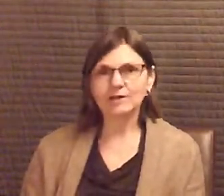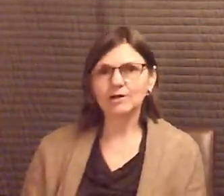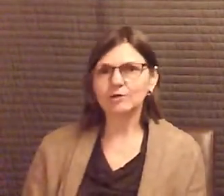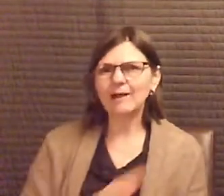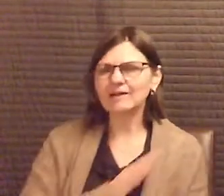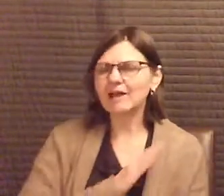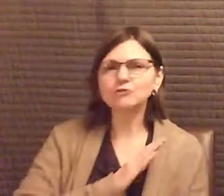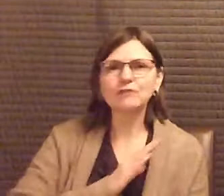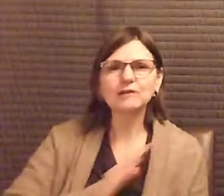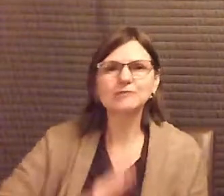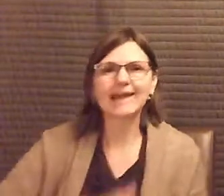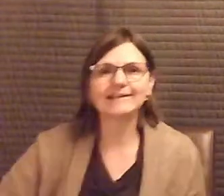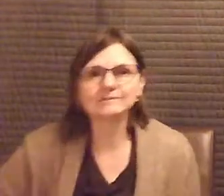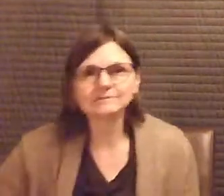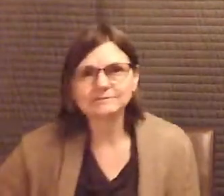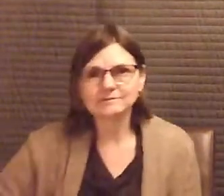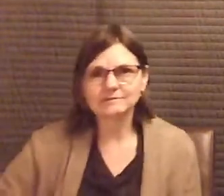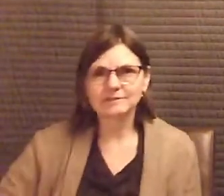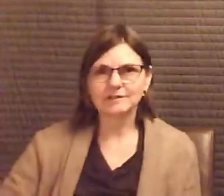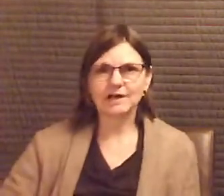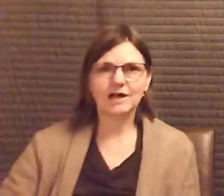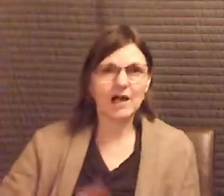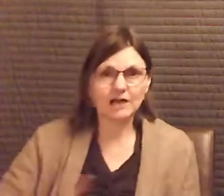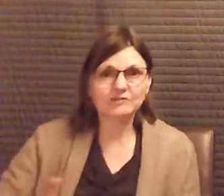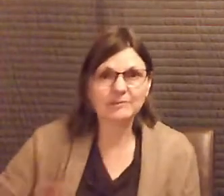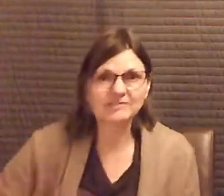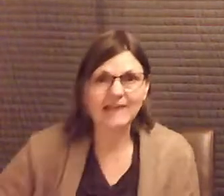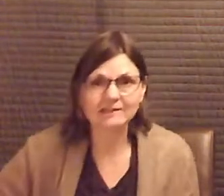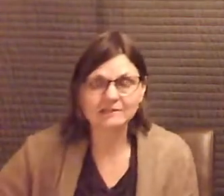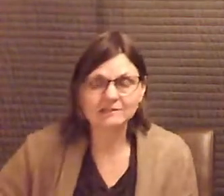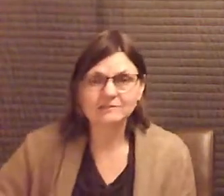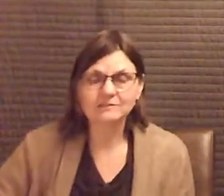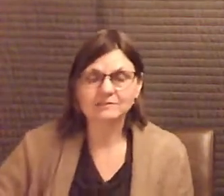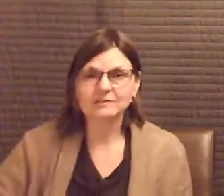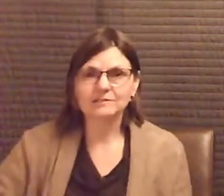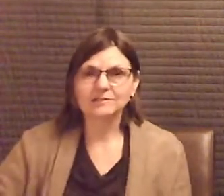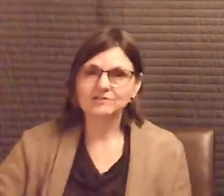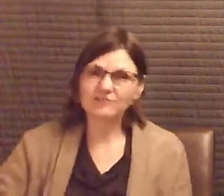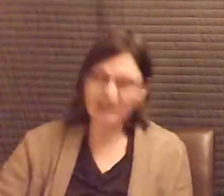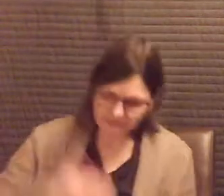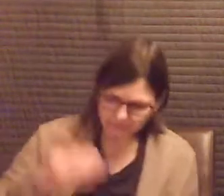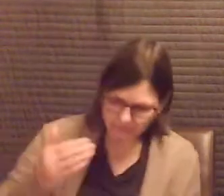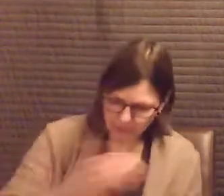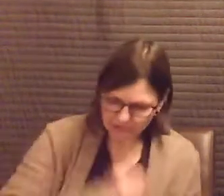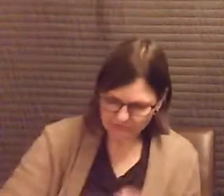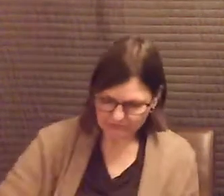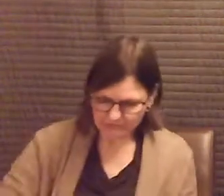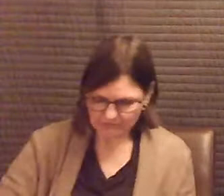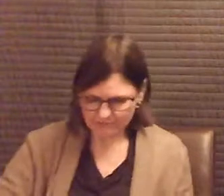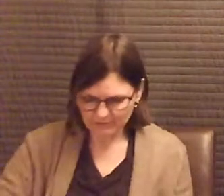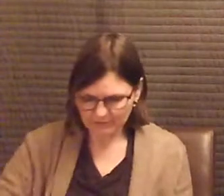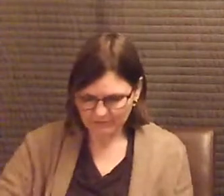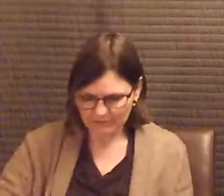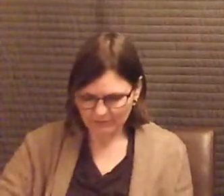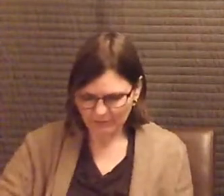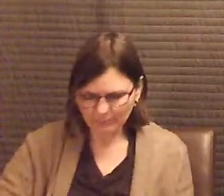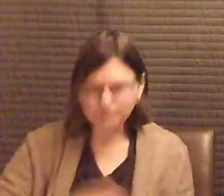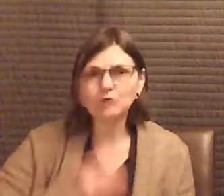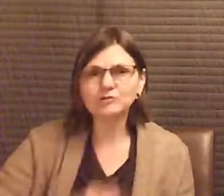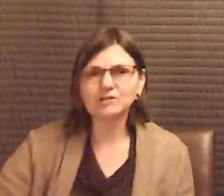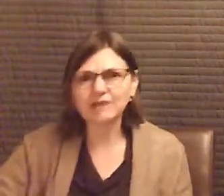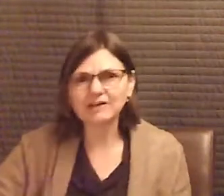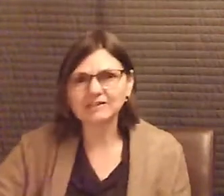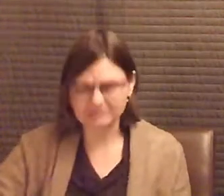maakt niet uit hoeveel ik moet lijken alsof ie worden als ze missen artikel en chain zelfs gevoel had dat willen ze